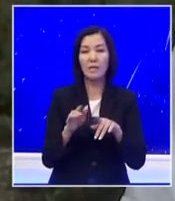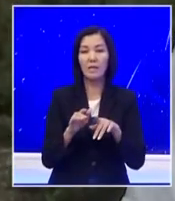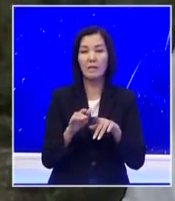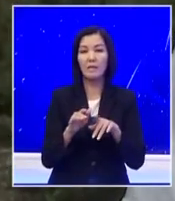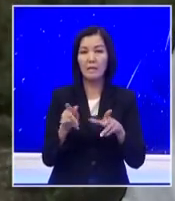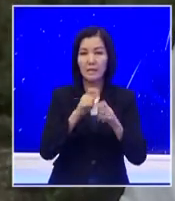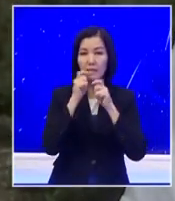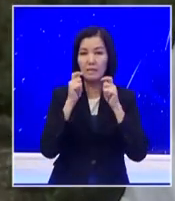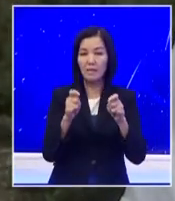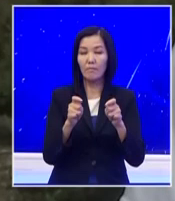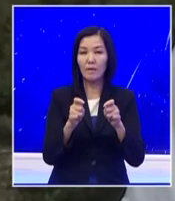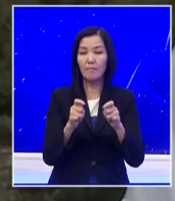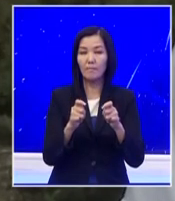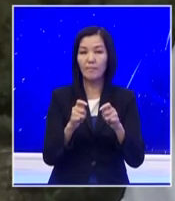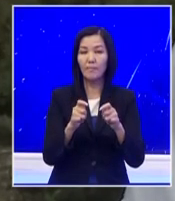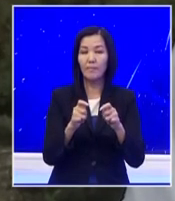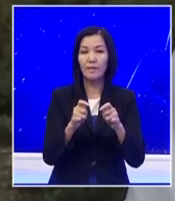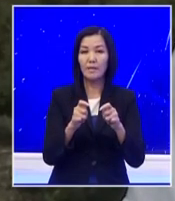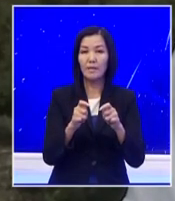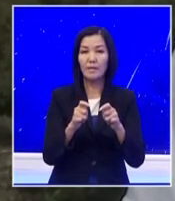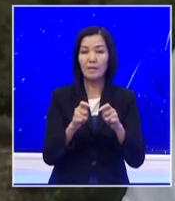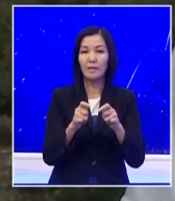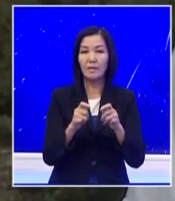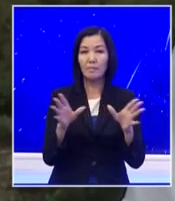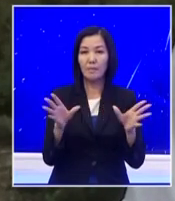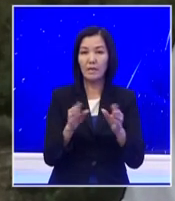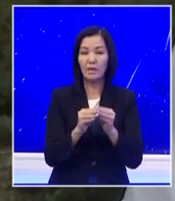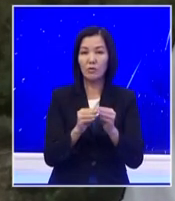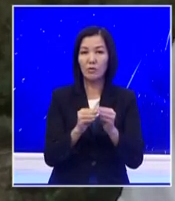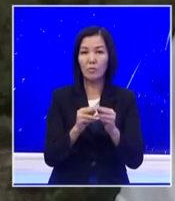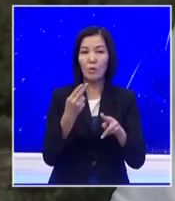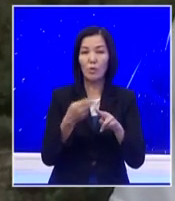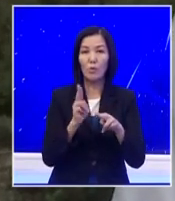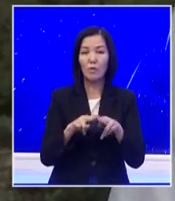боп, осыған қасында ілесіп жүргенімізге өзімізде бақыт болып тұрмыз.